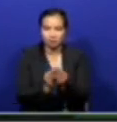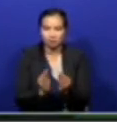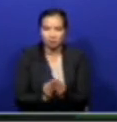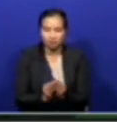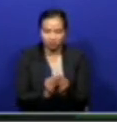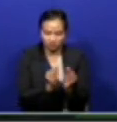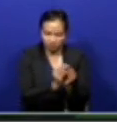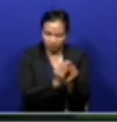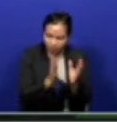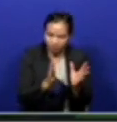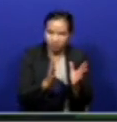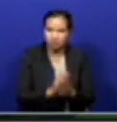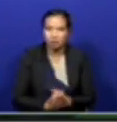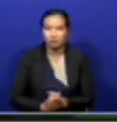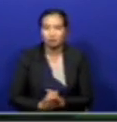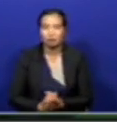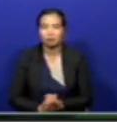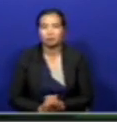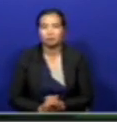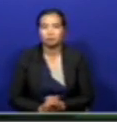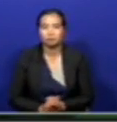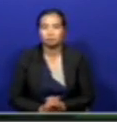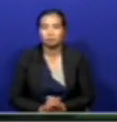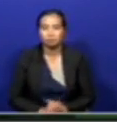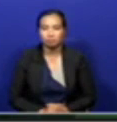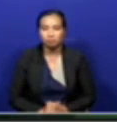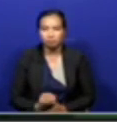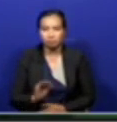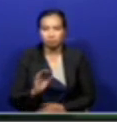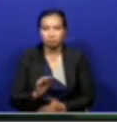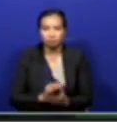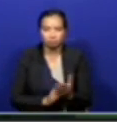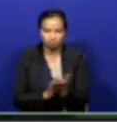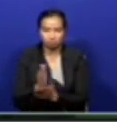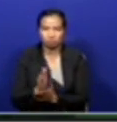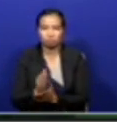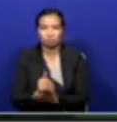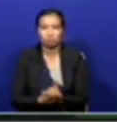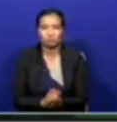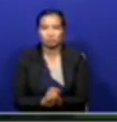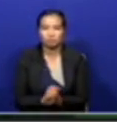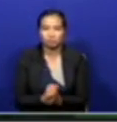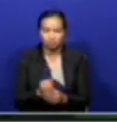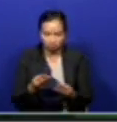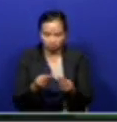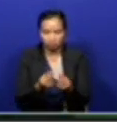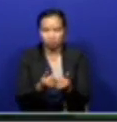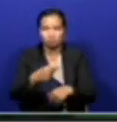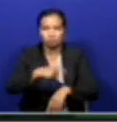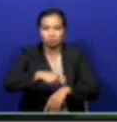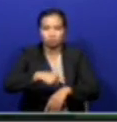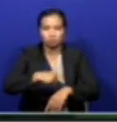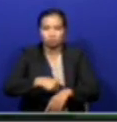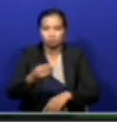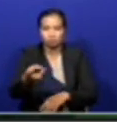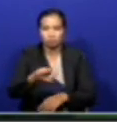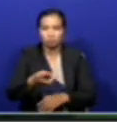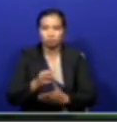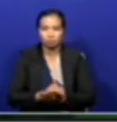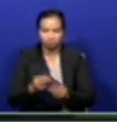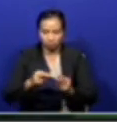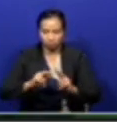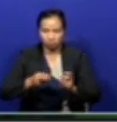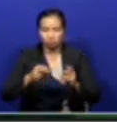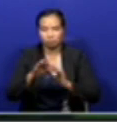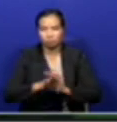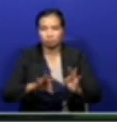ากของฝ่ายเสียงข้างมากในขณะนี้ผมจะไม่ลงรายละเอียดเรื่องเพราะมีเวลาน้อยมากเพราะฉะนั้นเนี่ยประเด็นสำคัญนะ